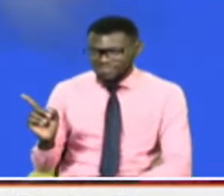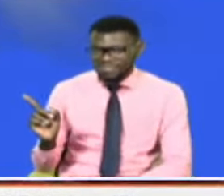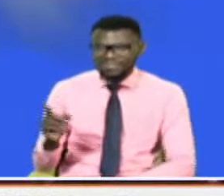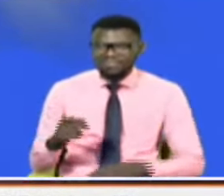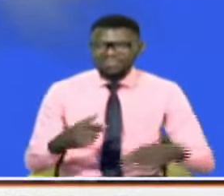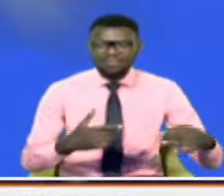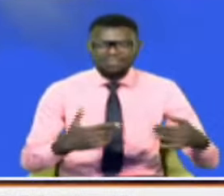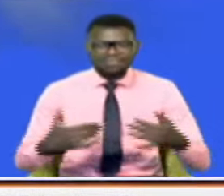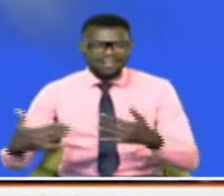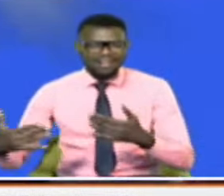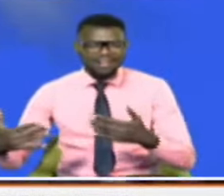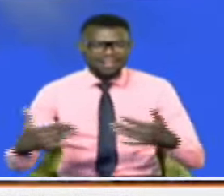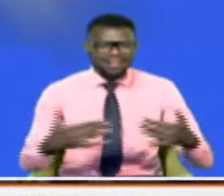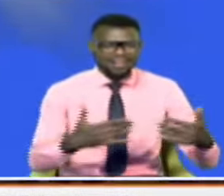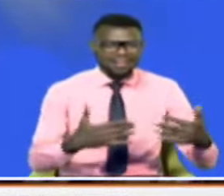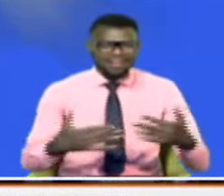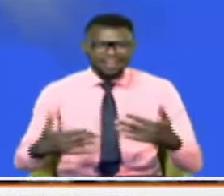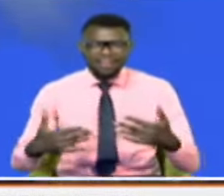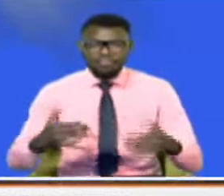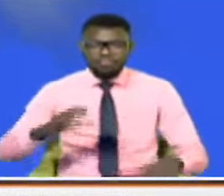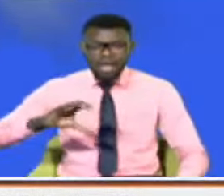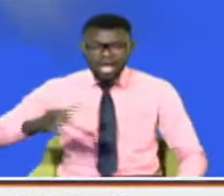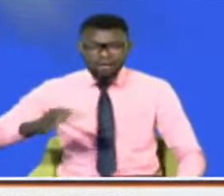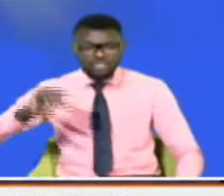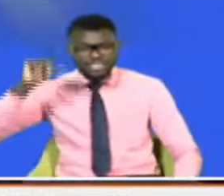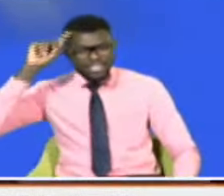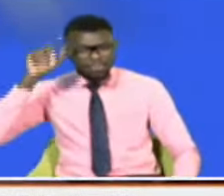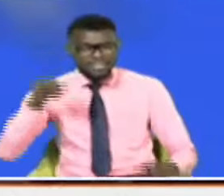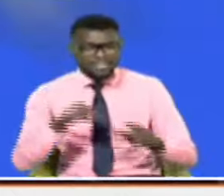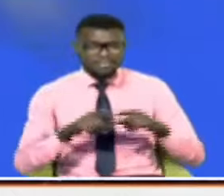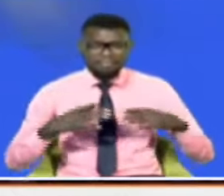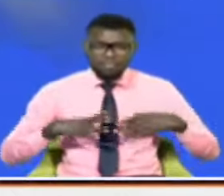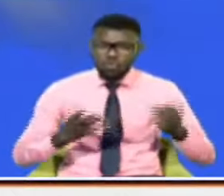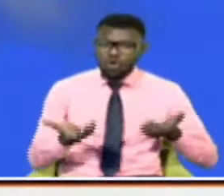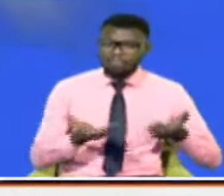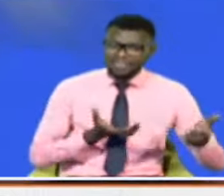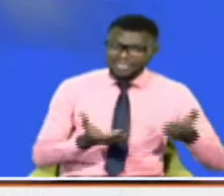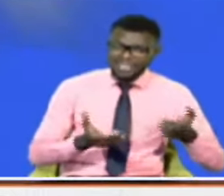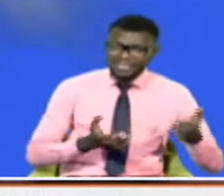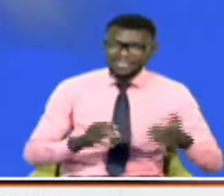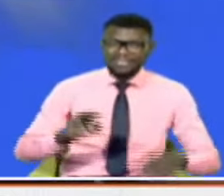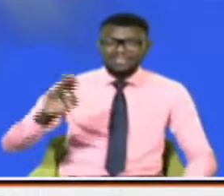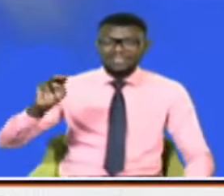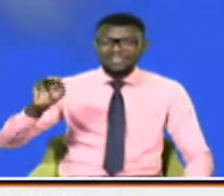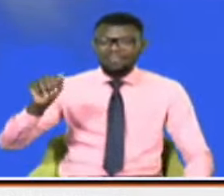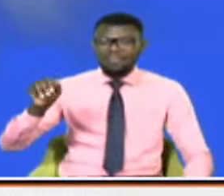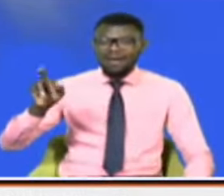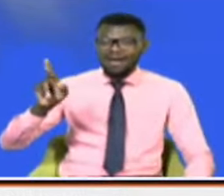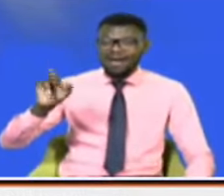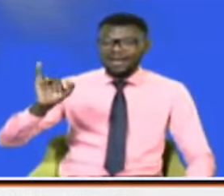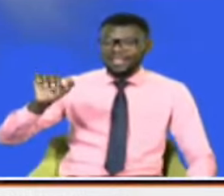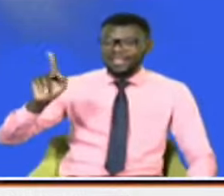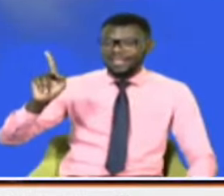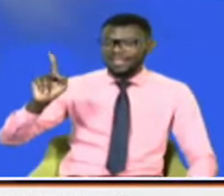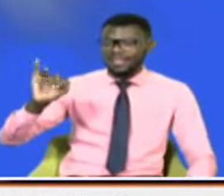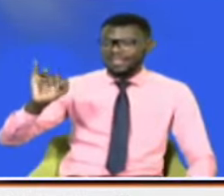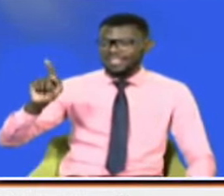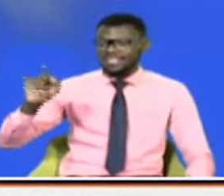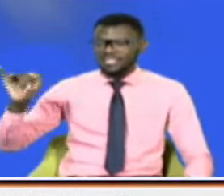Mvutano usioisha kati ya serikali ya kaunti na wanabiashara wa soko la wakulima maarufu Marikiti ulishuhudiwa tena